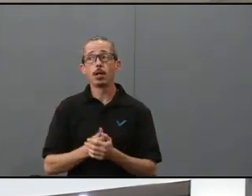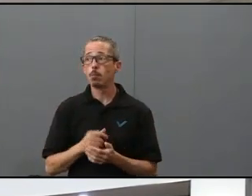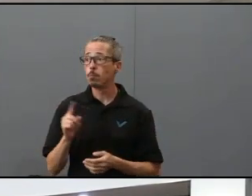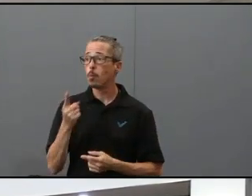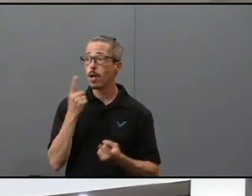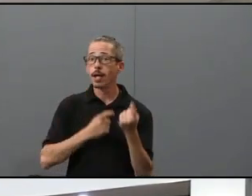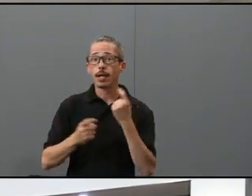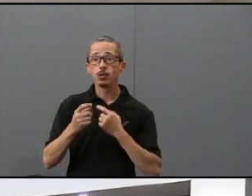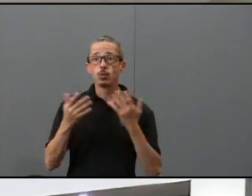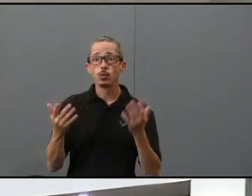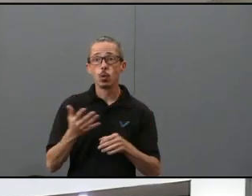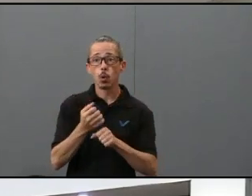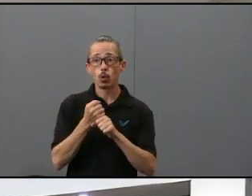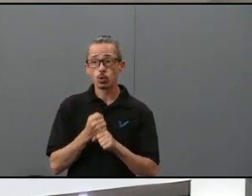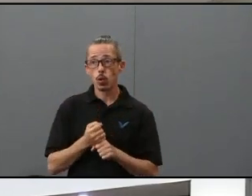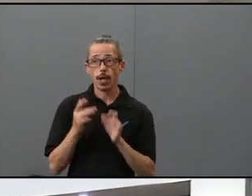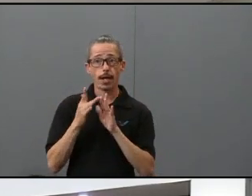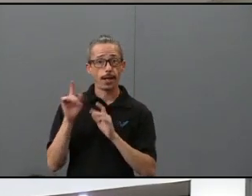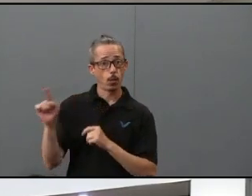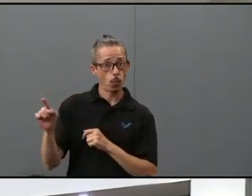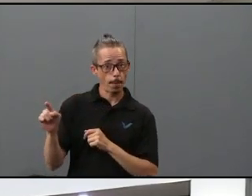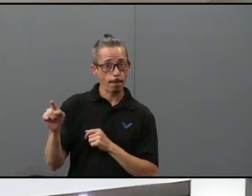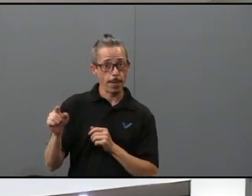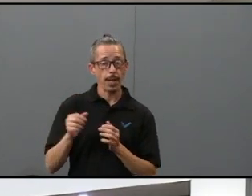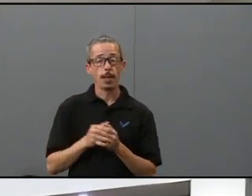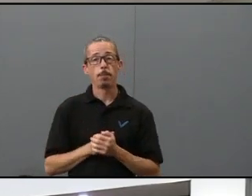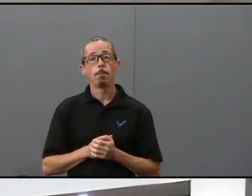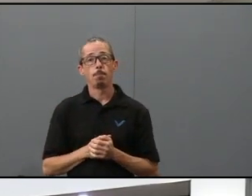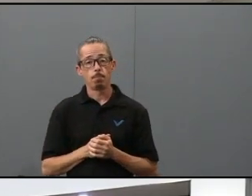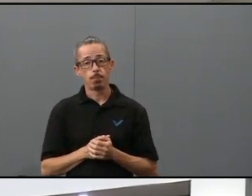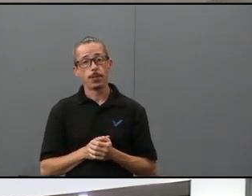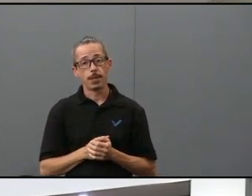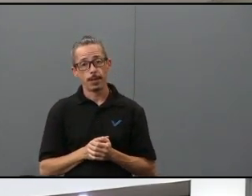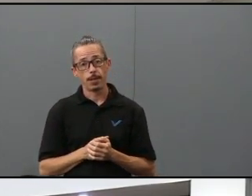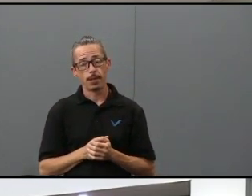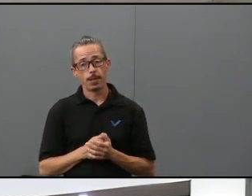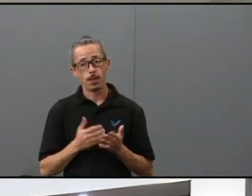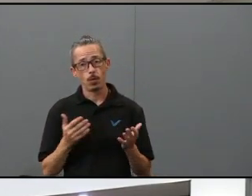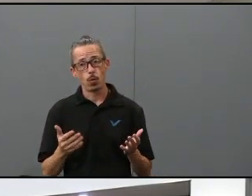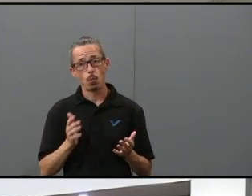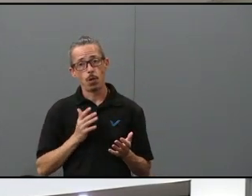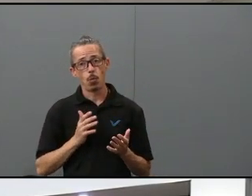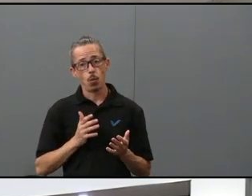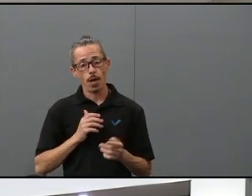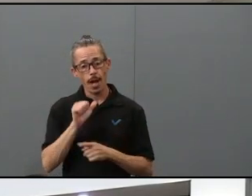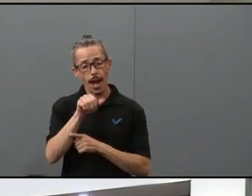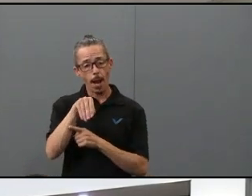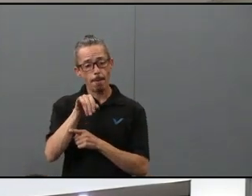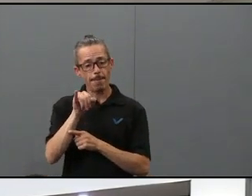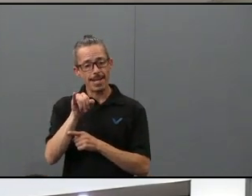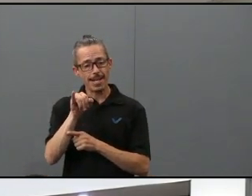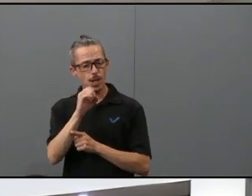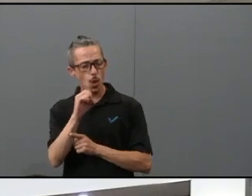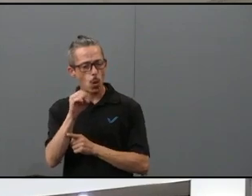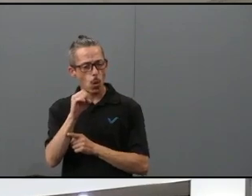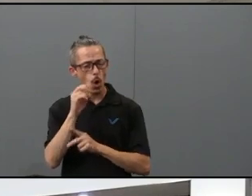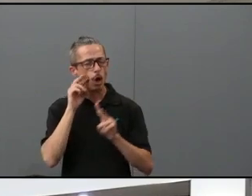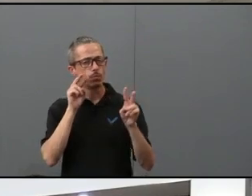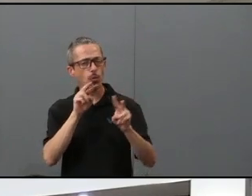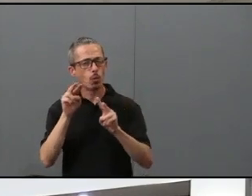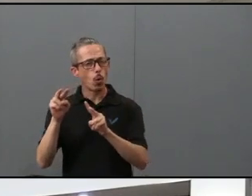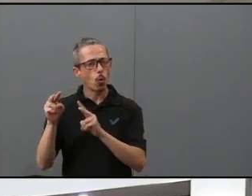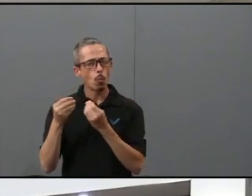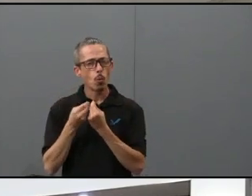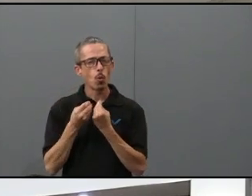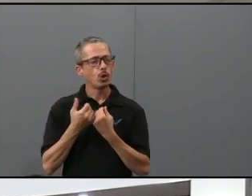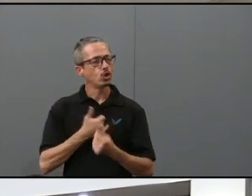première question qu'on a reçu en ligne donc de Monsieur amillot voici ma question j'observe plusieurs jeunes en